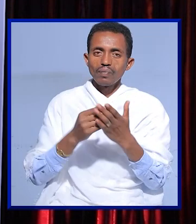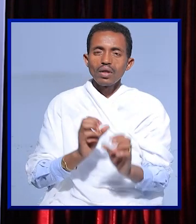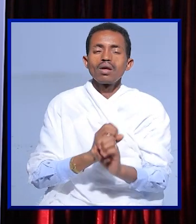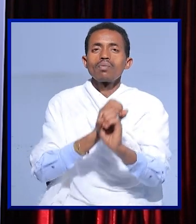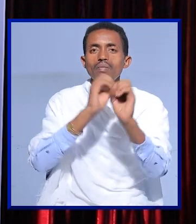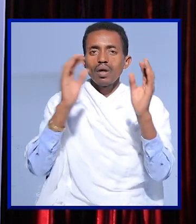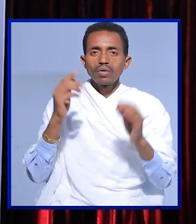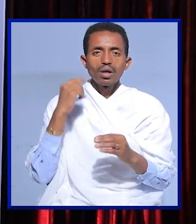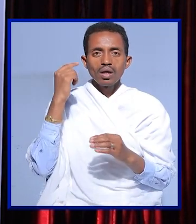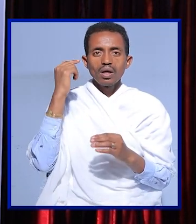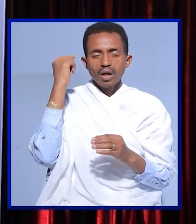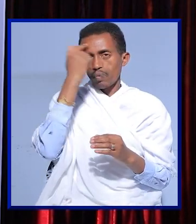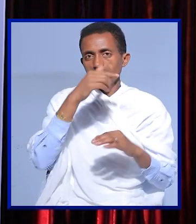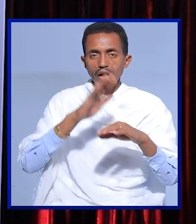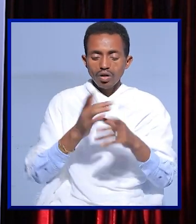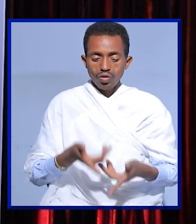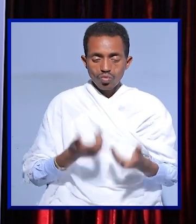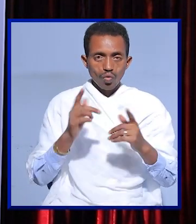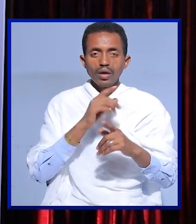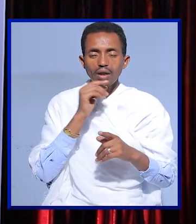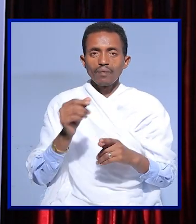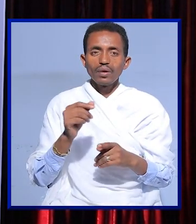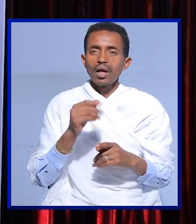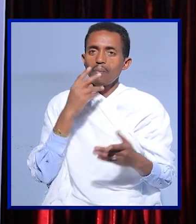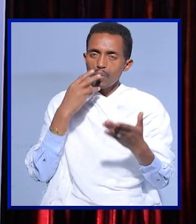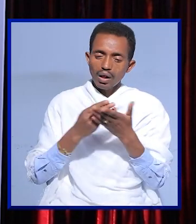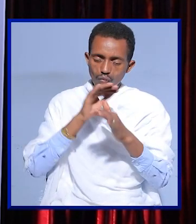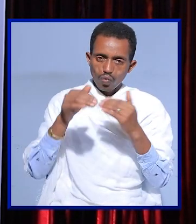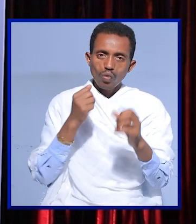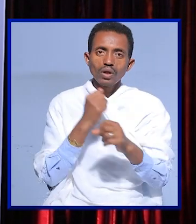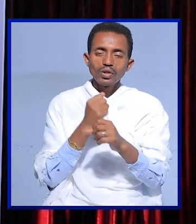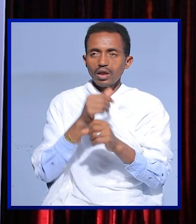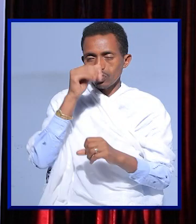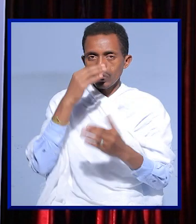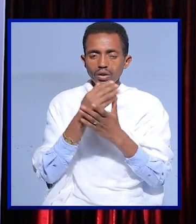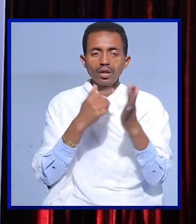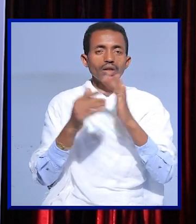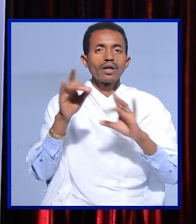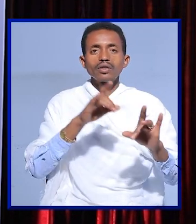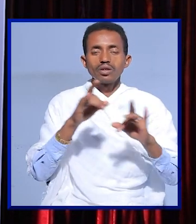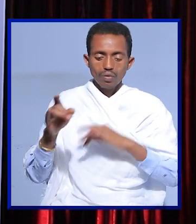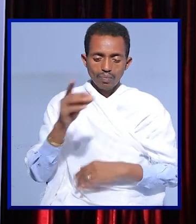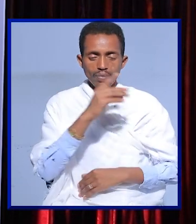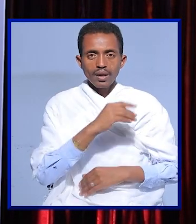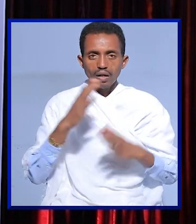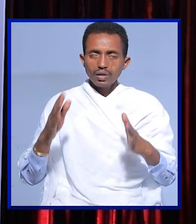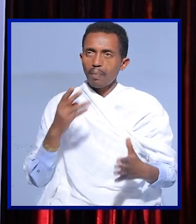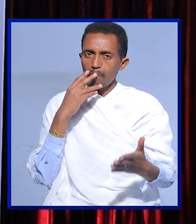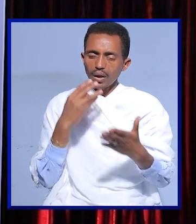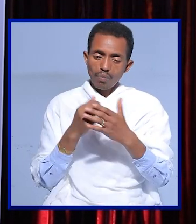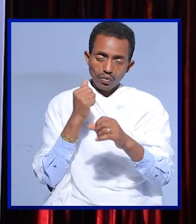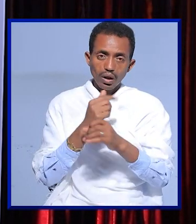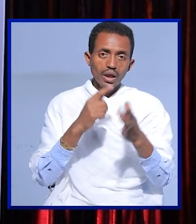ብርሃን ከግንባራችን ኑሮ አይደለም መልካሙ ስራችን ለሰዎች ይታይ ዘንድ ነው። የክርስትና መልካሙ